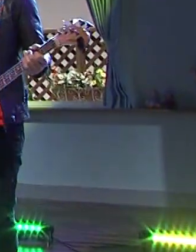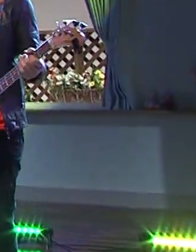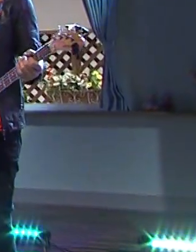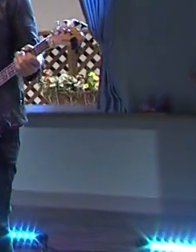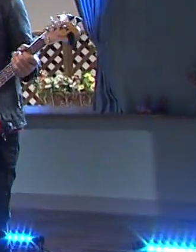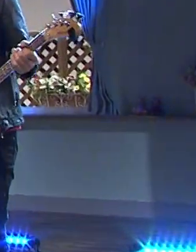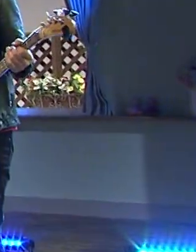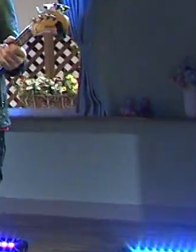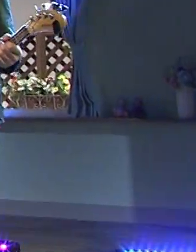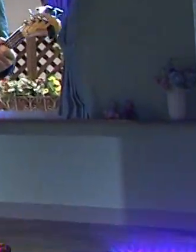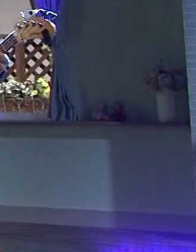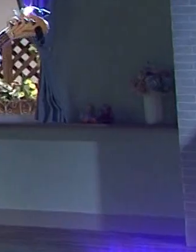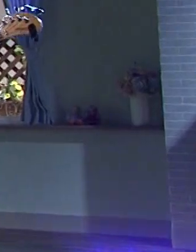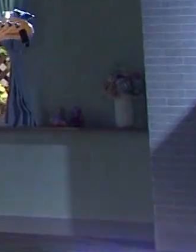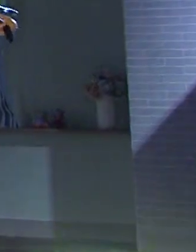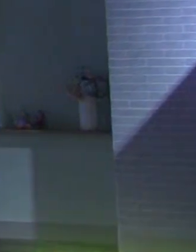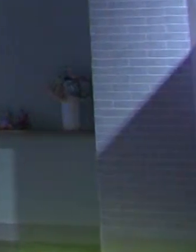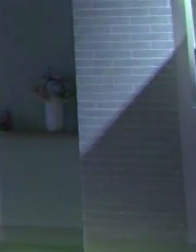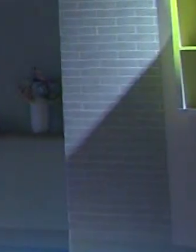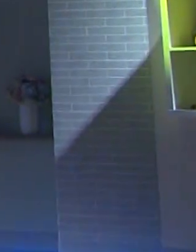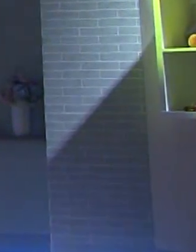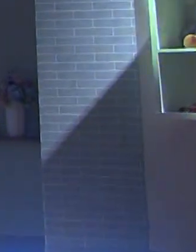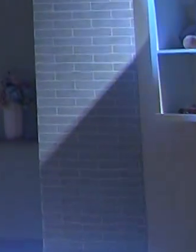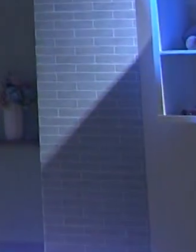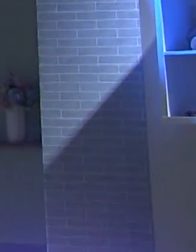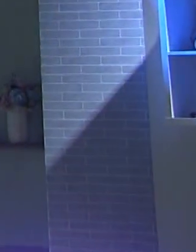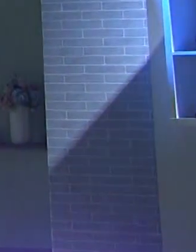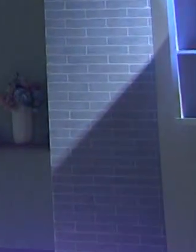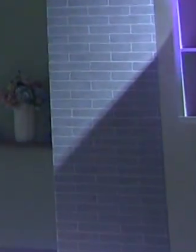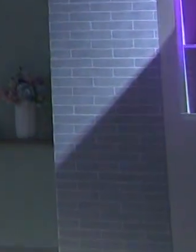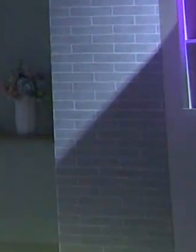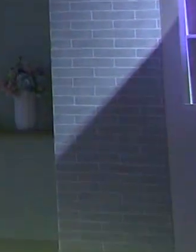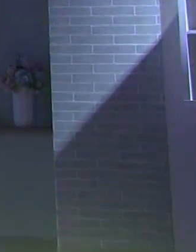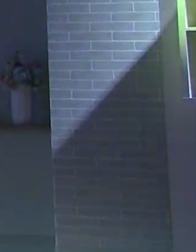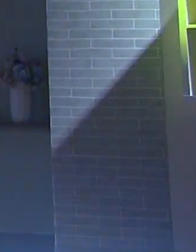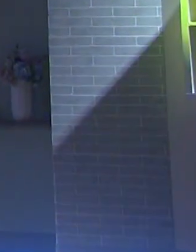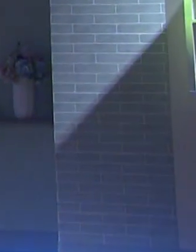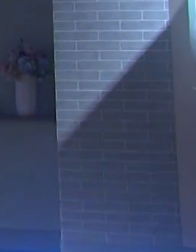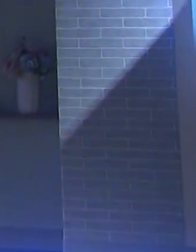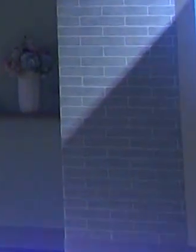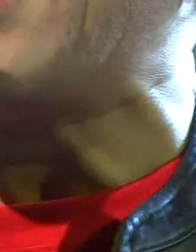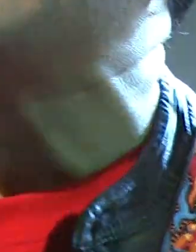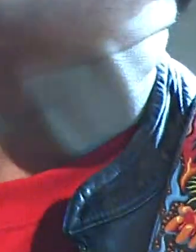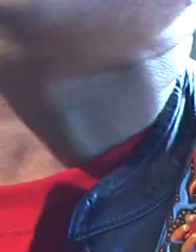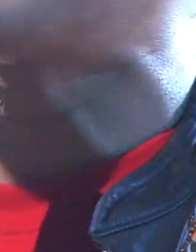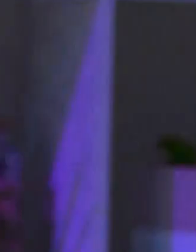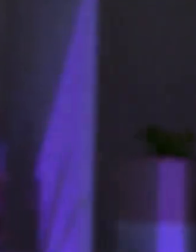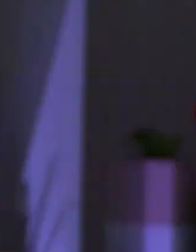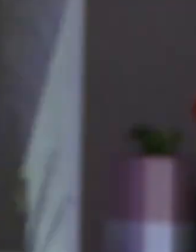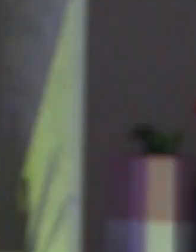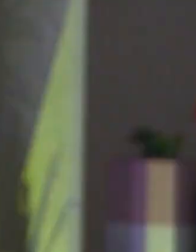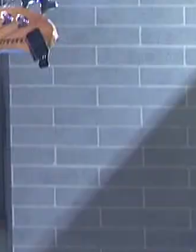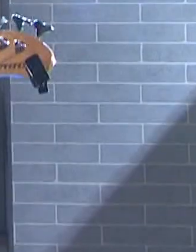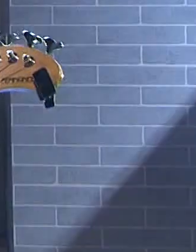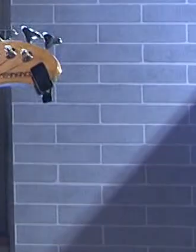美しい彩の国、僕らのふるさと、咲いて